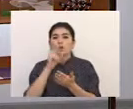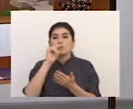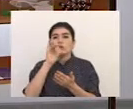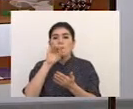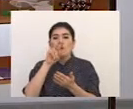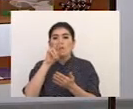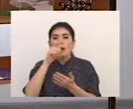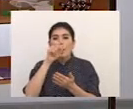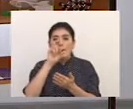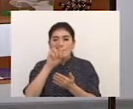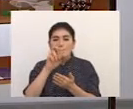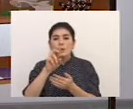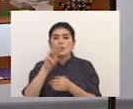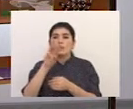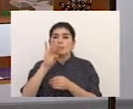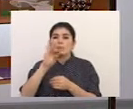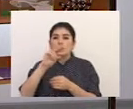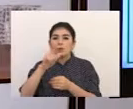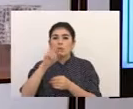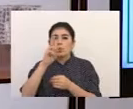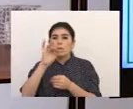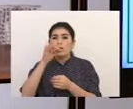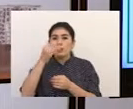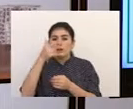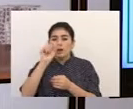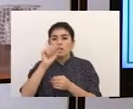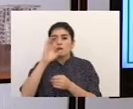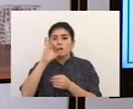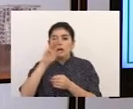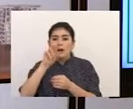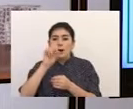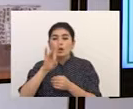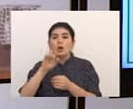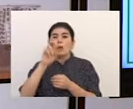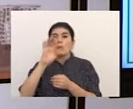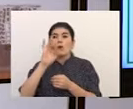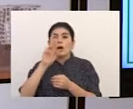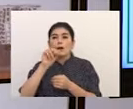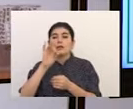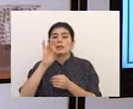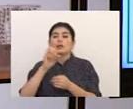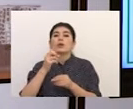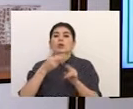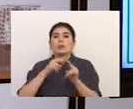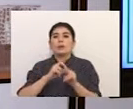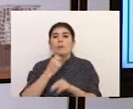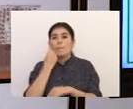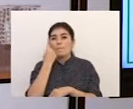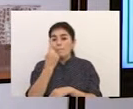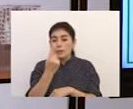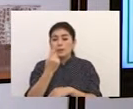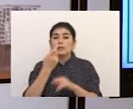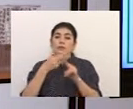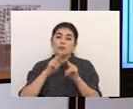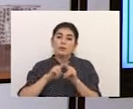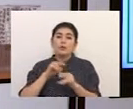olar, min ko'yiga solar, boqar edi. 3ta kesim, lekin kesimlik miqdori bitta.